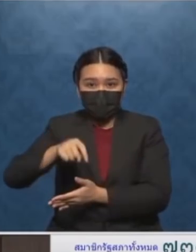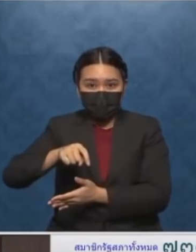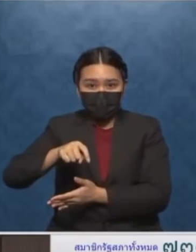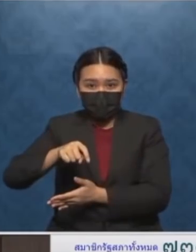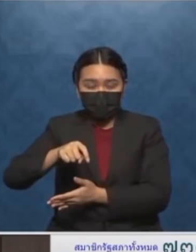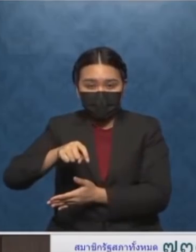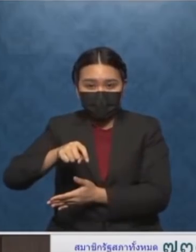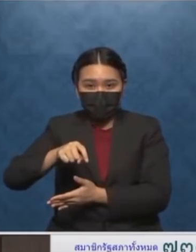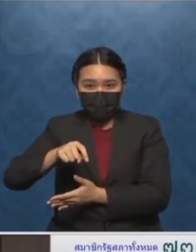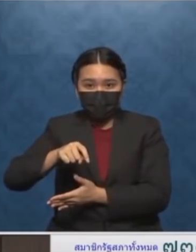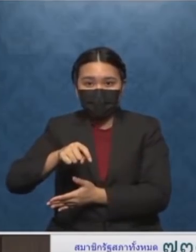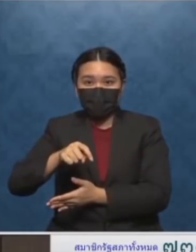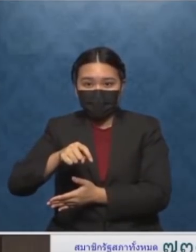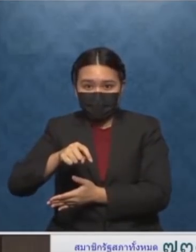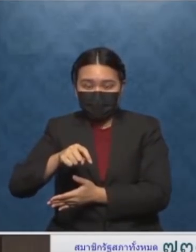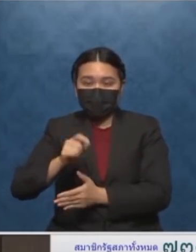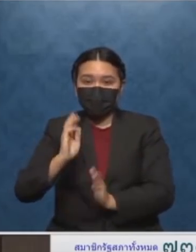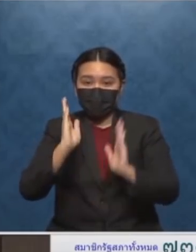เสียง